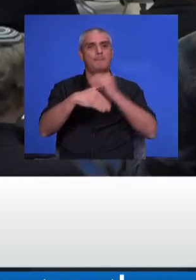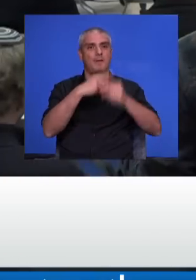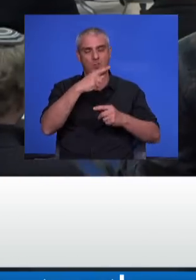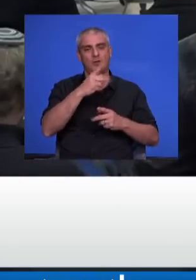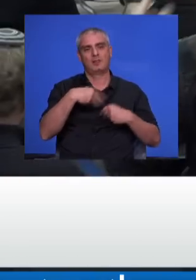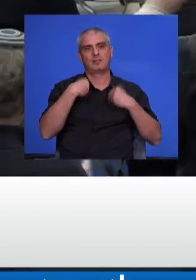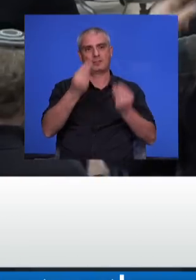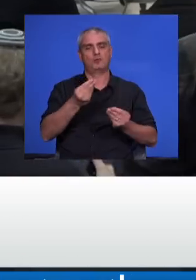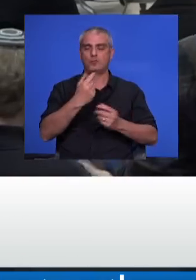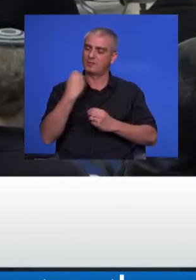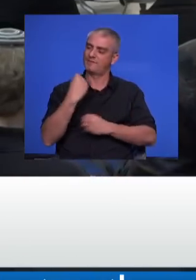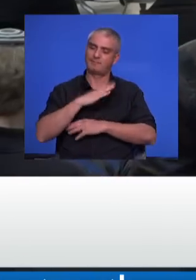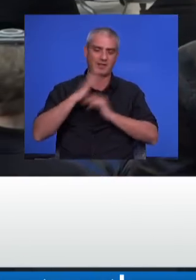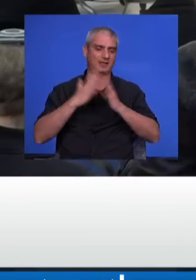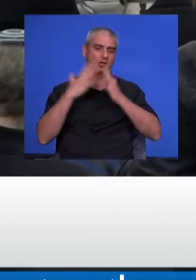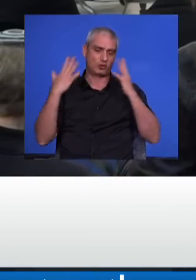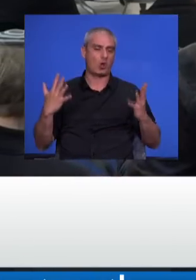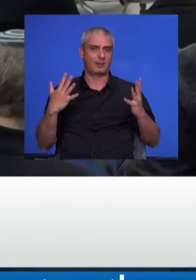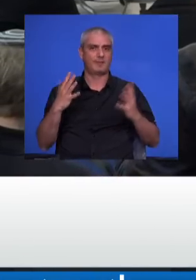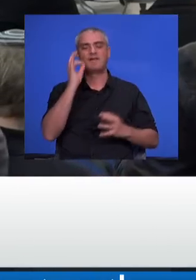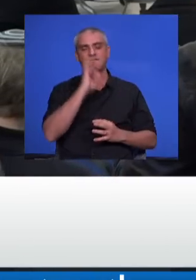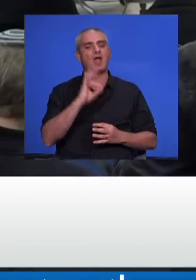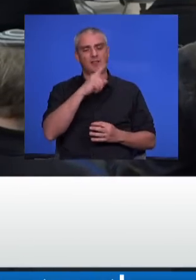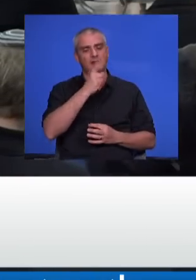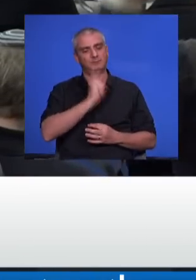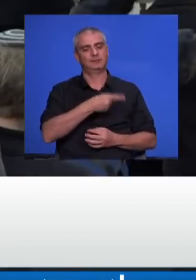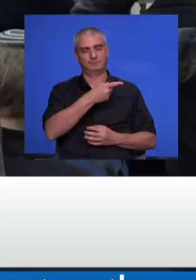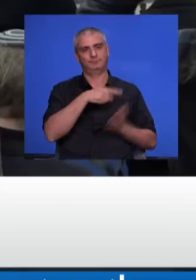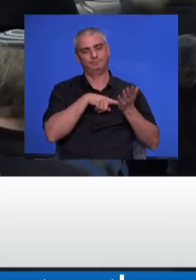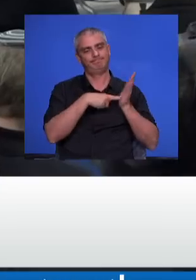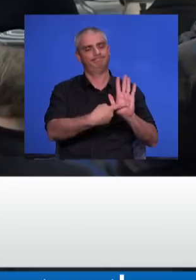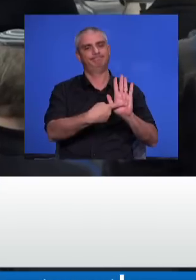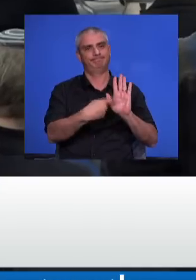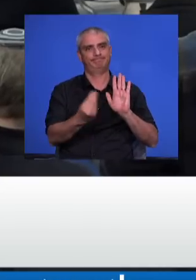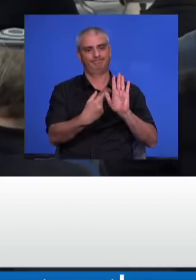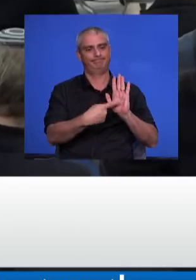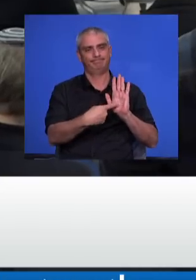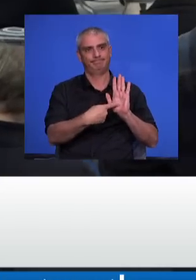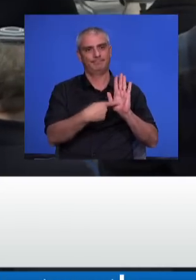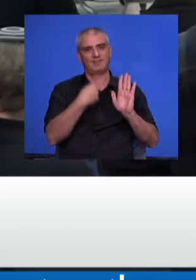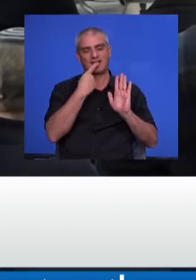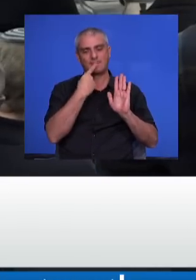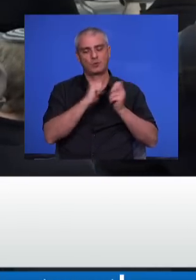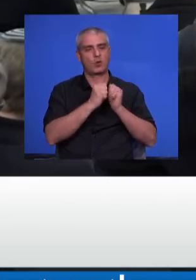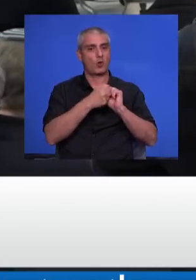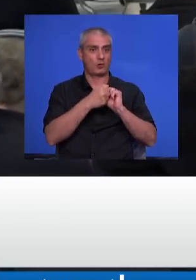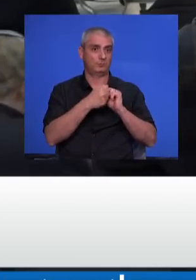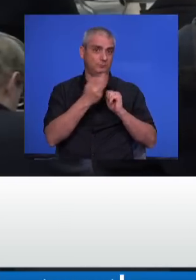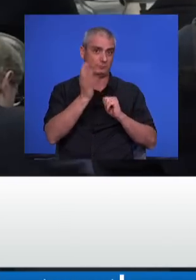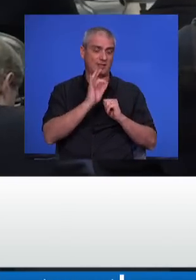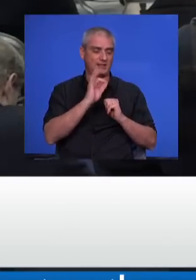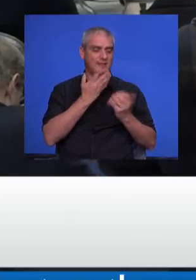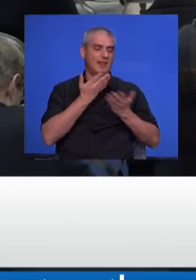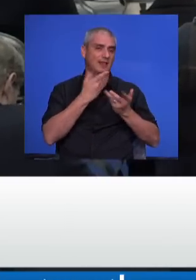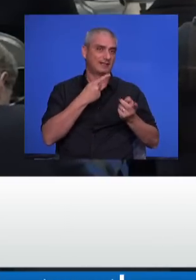את התותחים הגדולים, ובכל זאת הם עדיין צריכים להציג צעדים, התבטאויות, או אתה יודע, בכל זאת